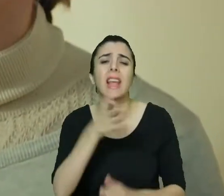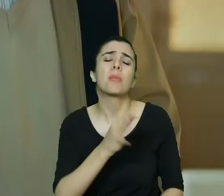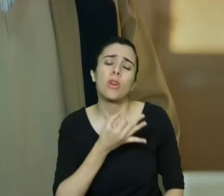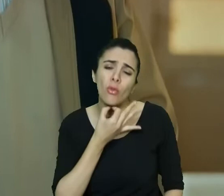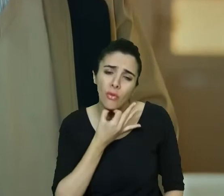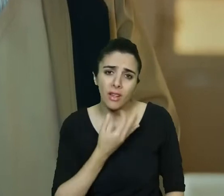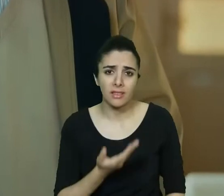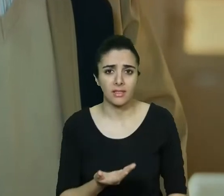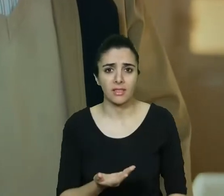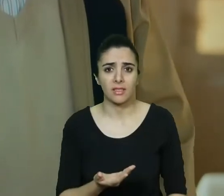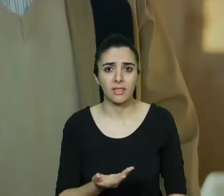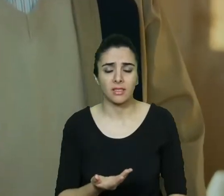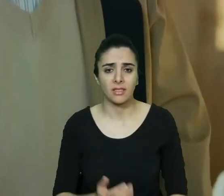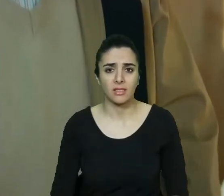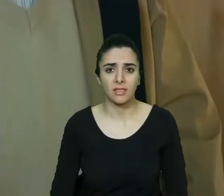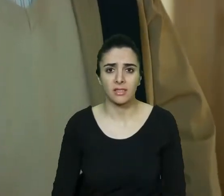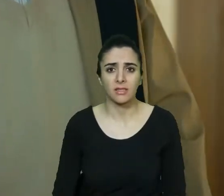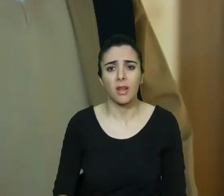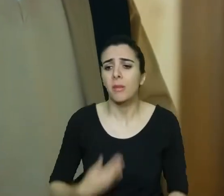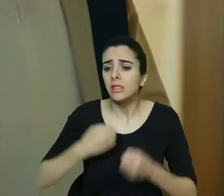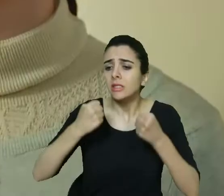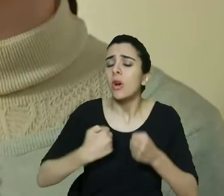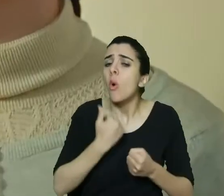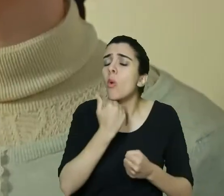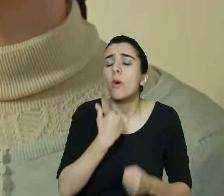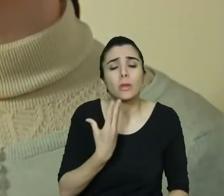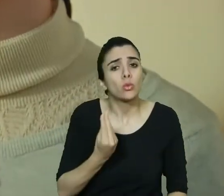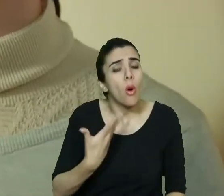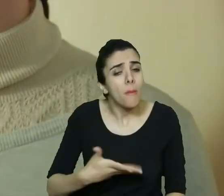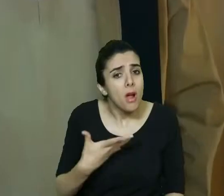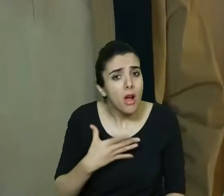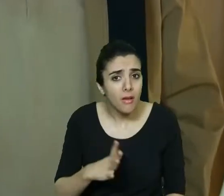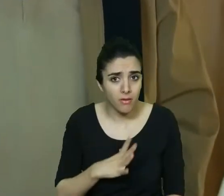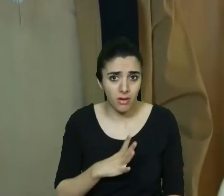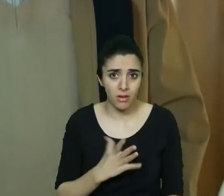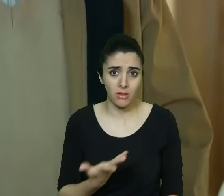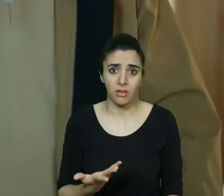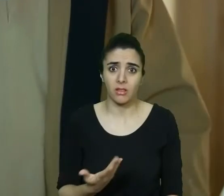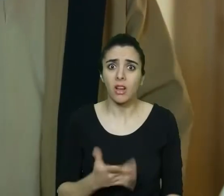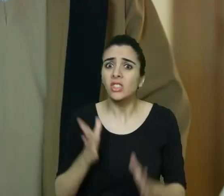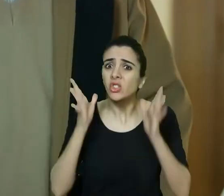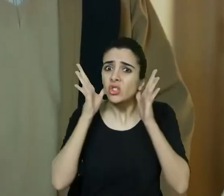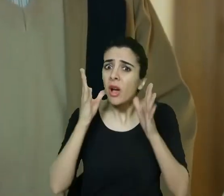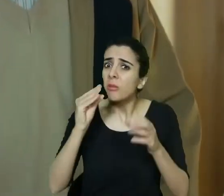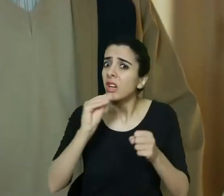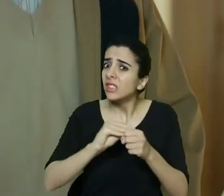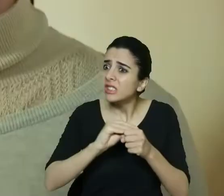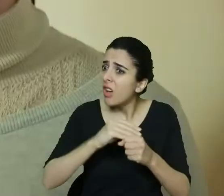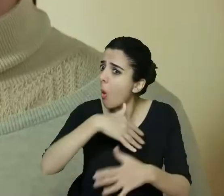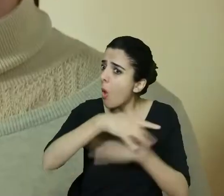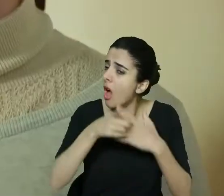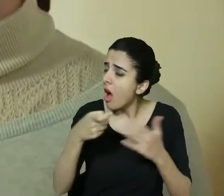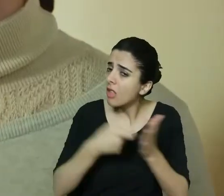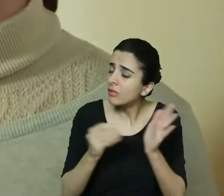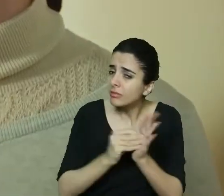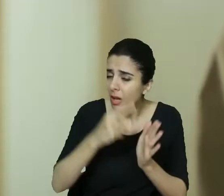olur. Delal ağlamaklı, huzursuz. Duramıyorum ben, merak ediyorum. Ya bu cami işine de bulaştırdılarsa?